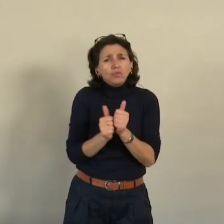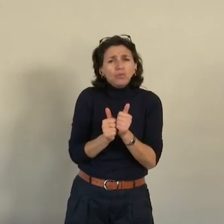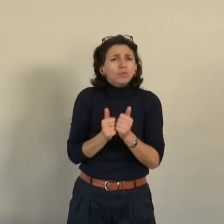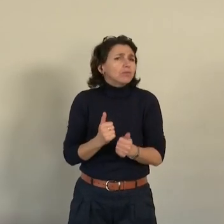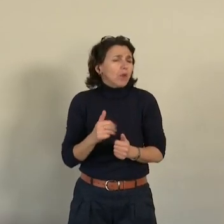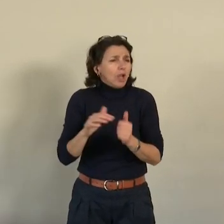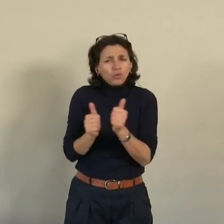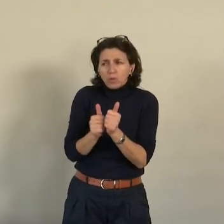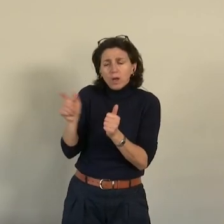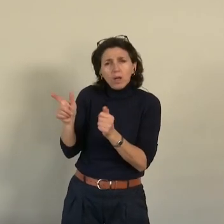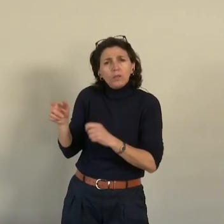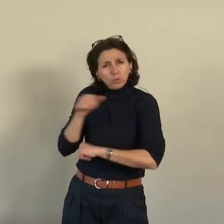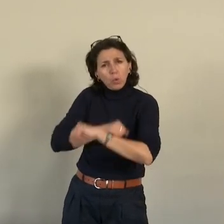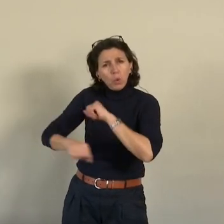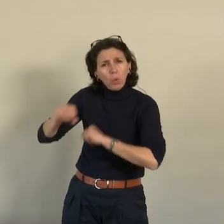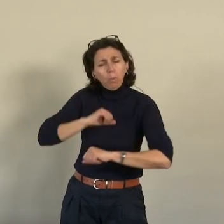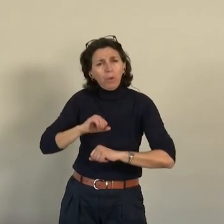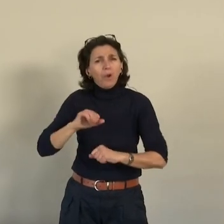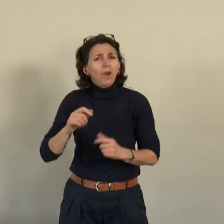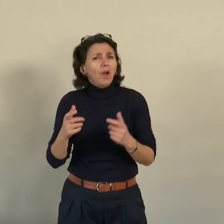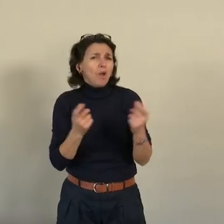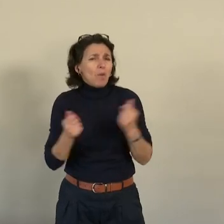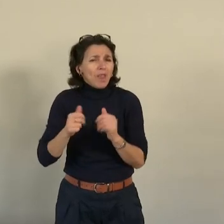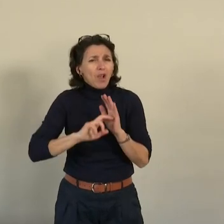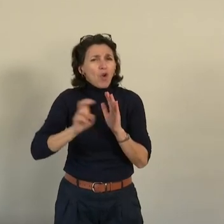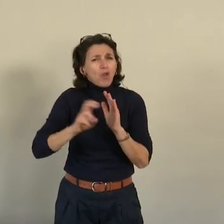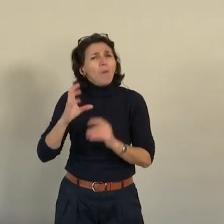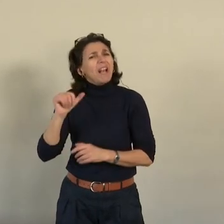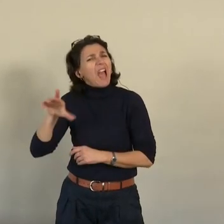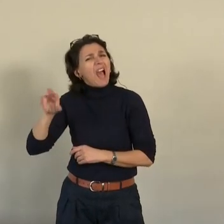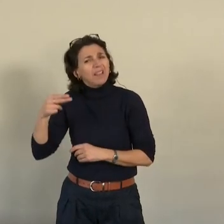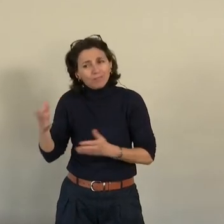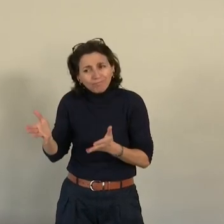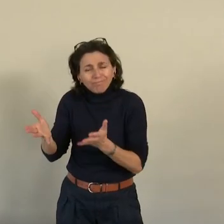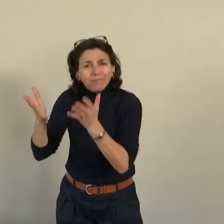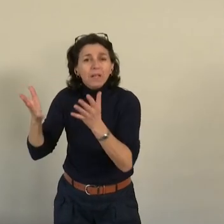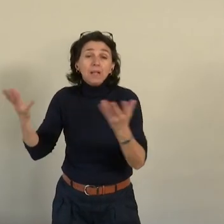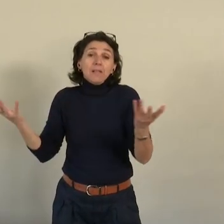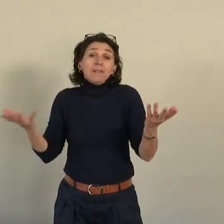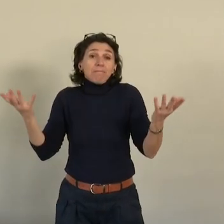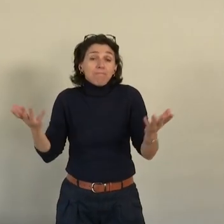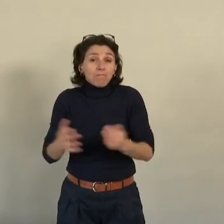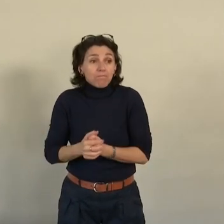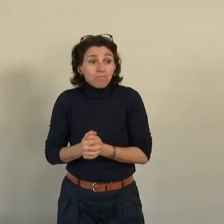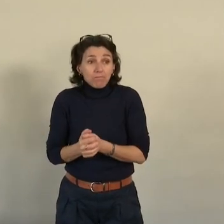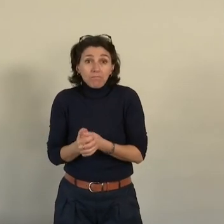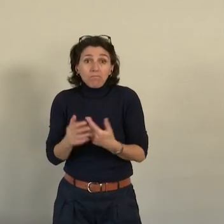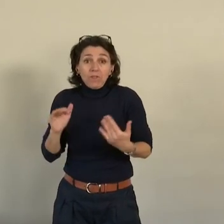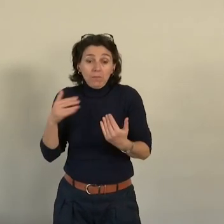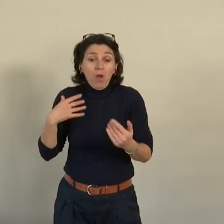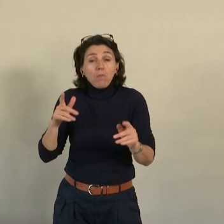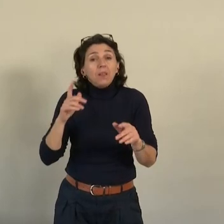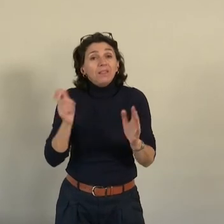effectivement de la dynamisation du du Kerne bon je note qu'effectivement son action n'aura pas permis en tout cas d'avoir un kerern au mieux de sa forme en